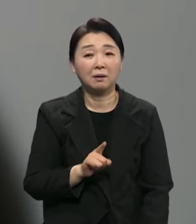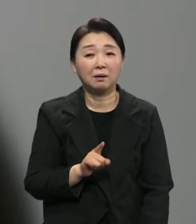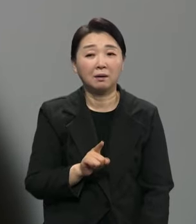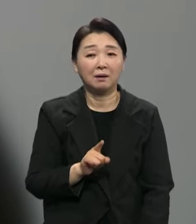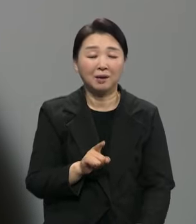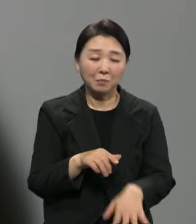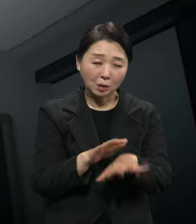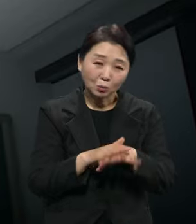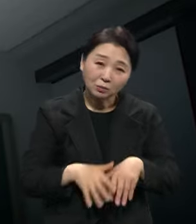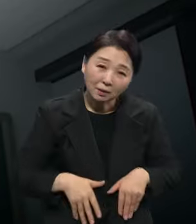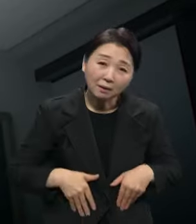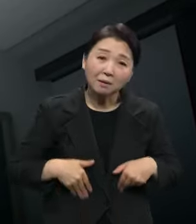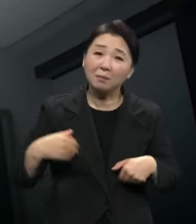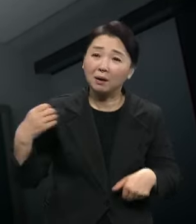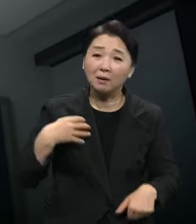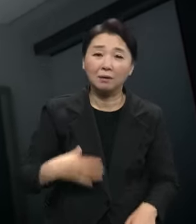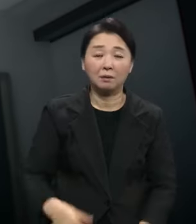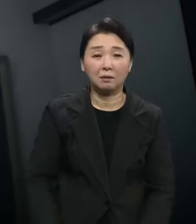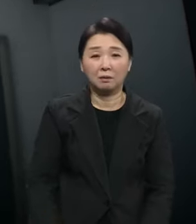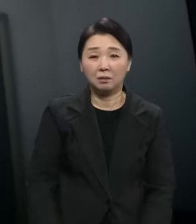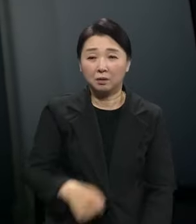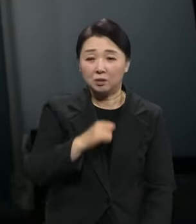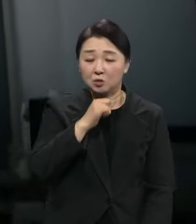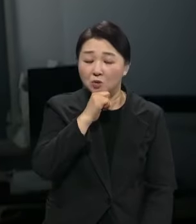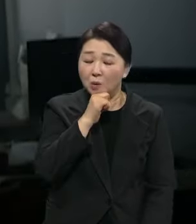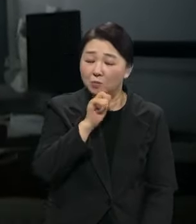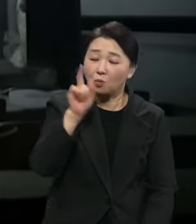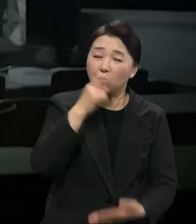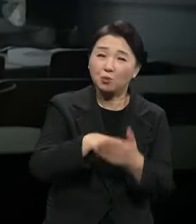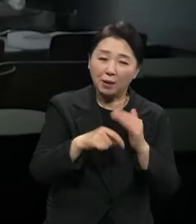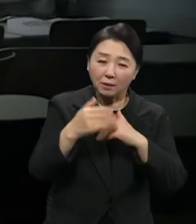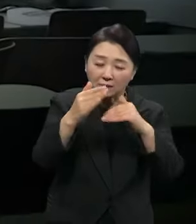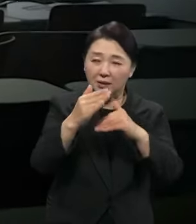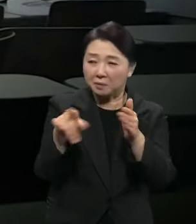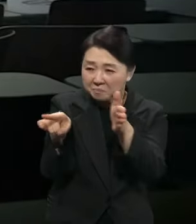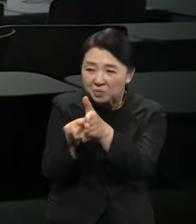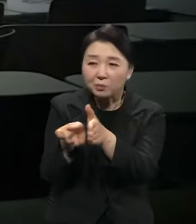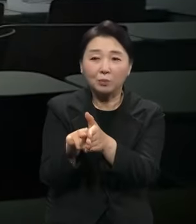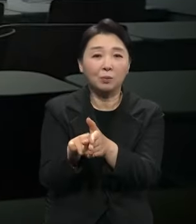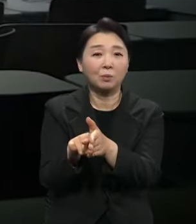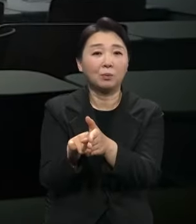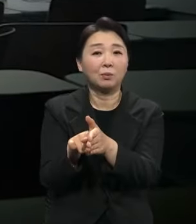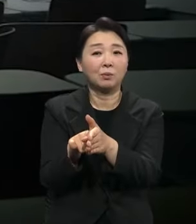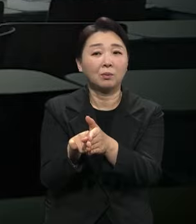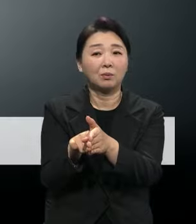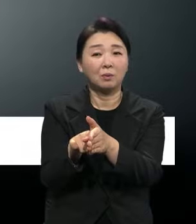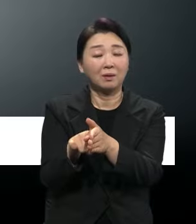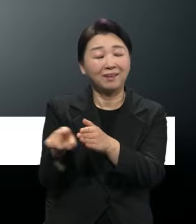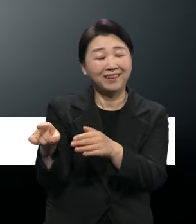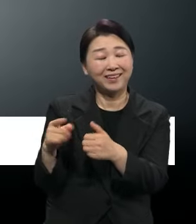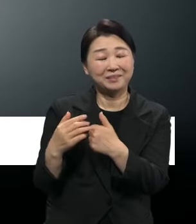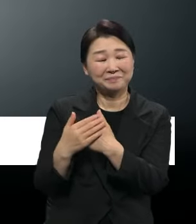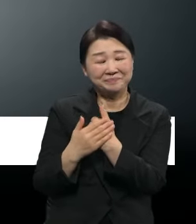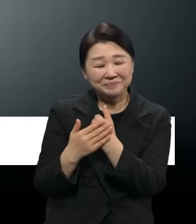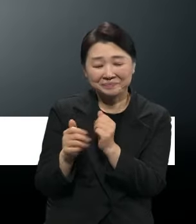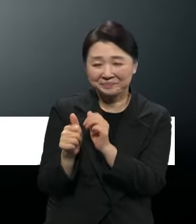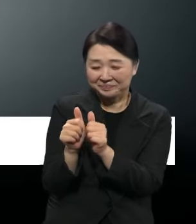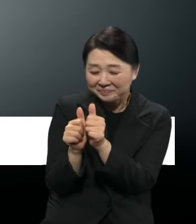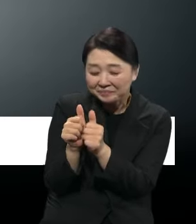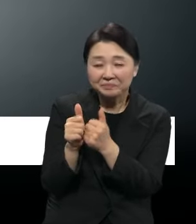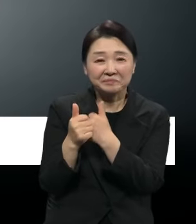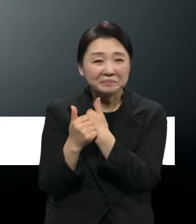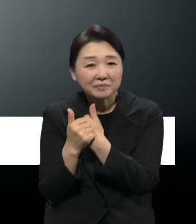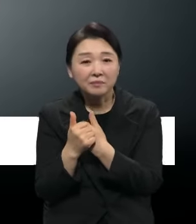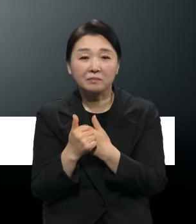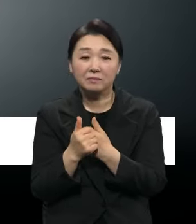넌 손이 따뜻한 애가. 성적을 높이기 위한 가정이라고 해서 믿었습니다. 자기는 스킨십을 하면 친해진다고